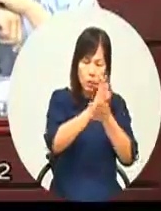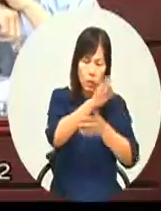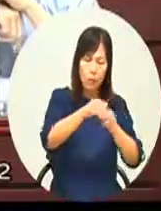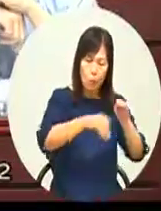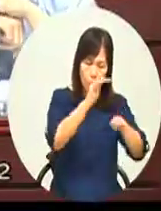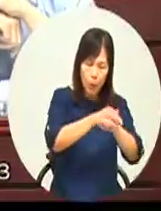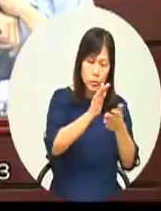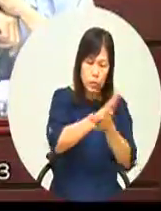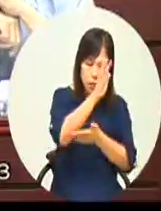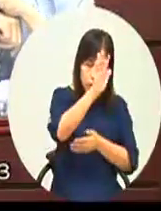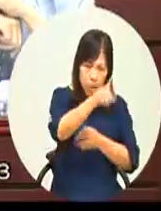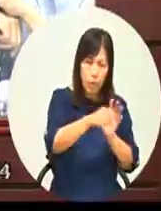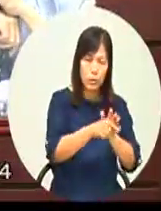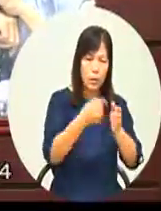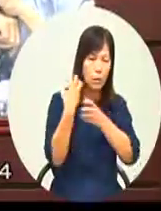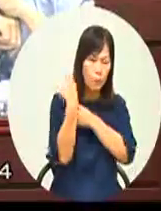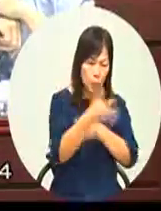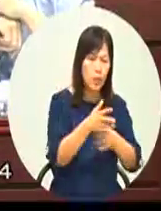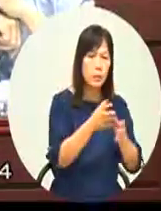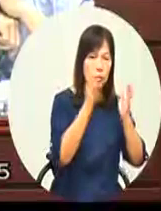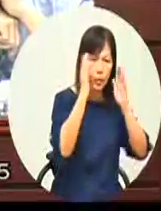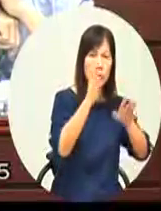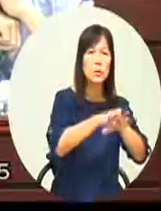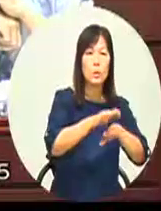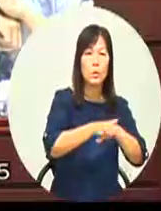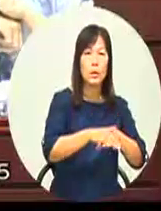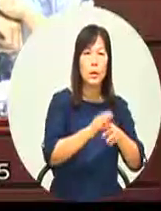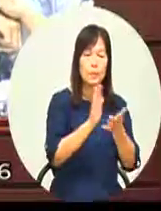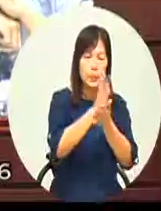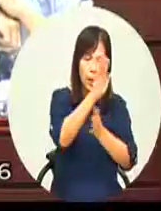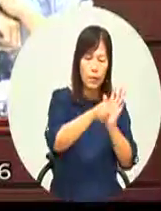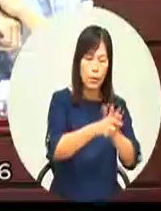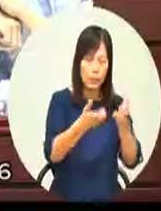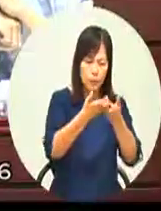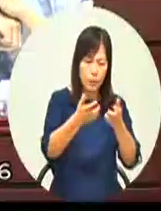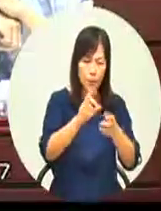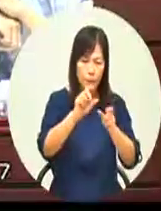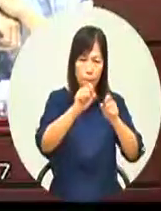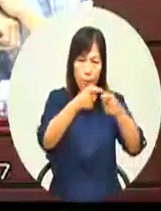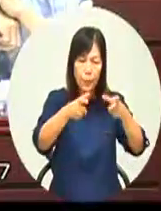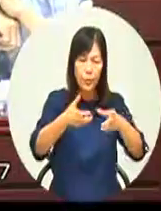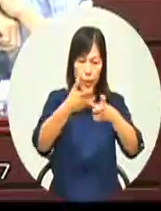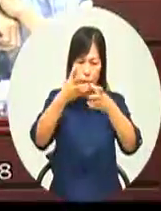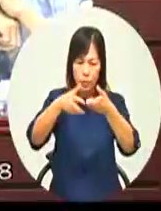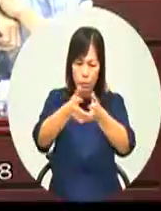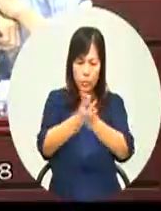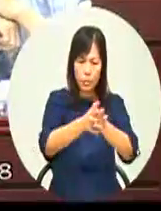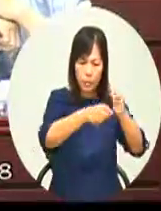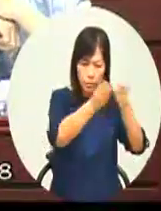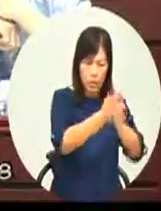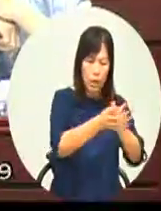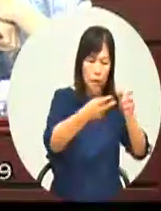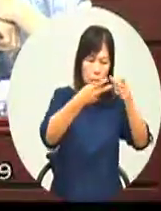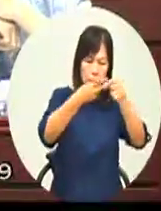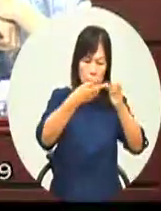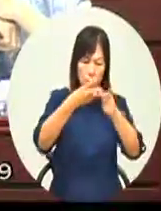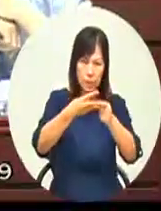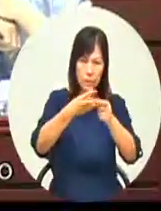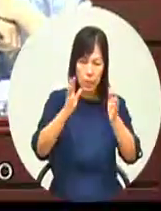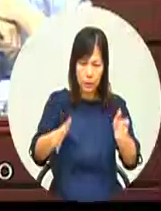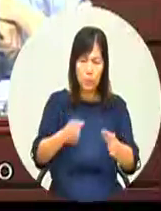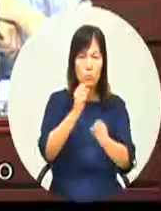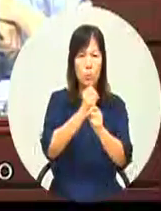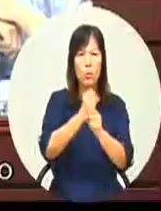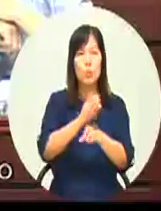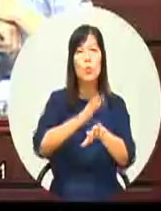做这个正式的委外工作。那么以后呢，会分不同的区块做第二阶段、第三阶段的这个委外工作。 好，